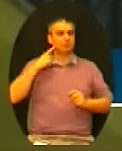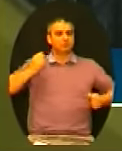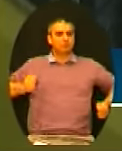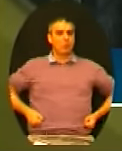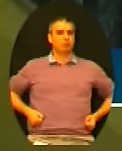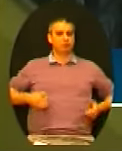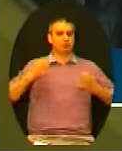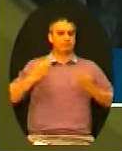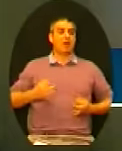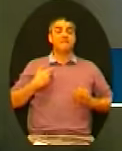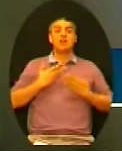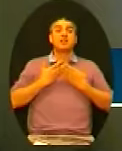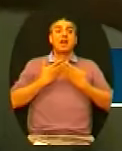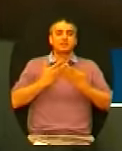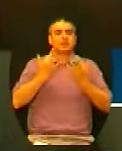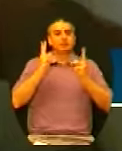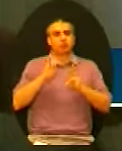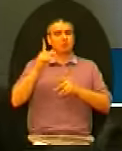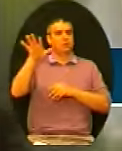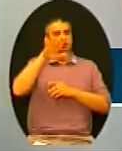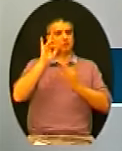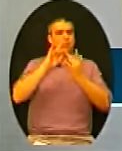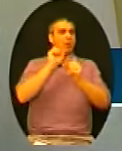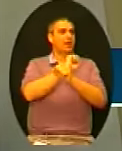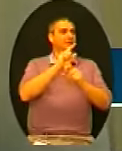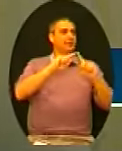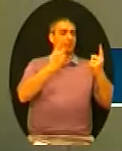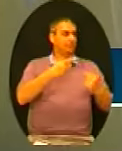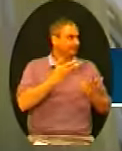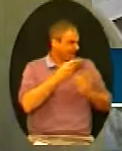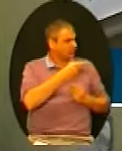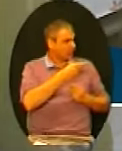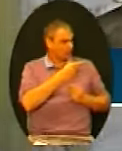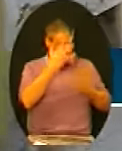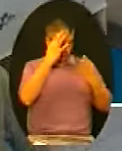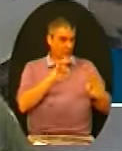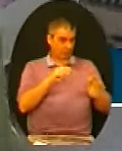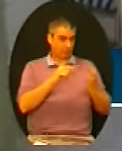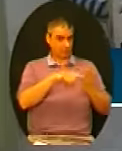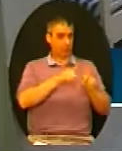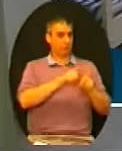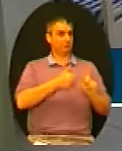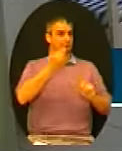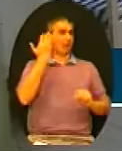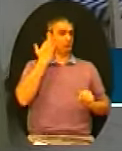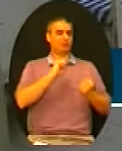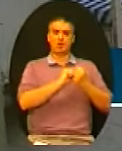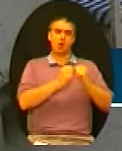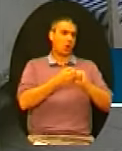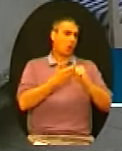ממושמע, ועזרתי כמה שיותר למערכת מול הסירים אחרים. זהו, התייחסו אליך בכבוד כאל שר לשעבר,